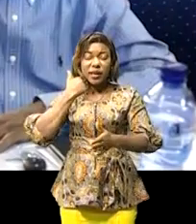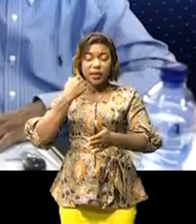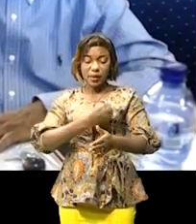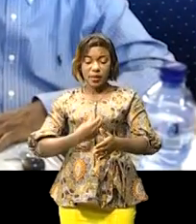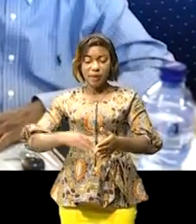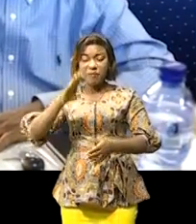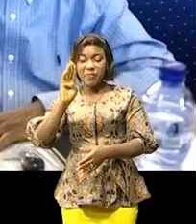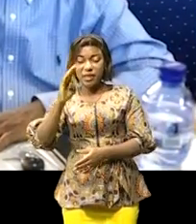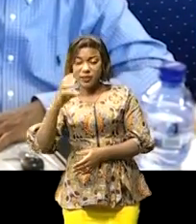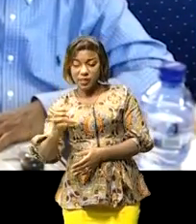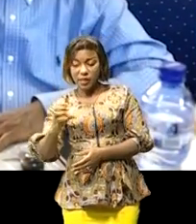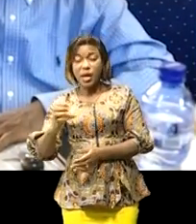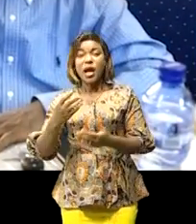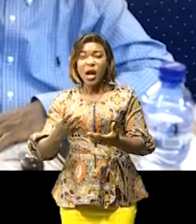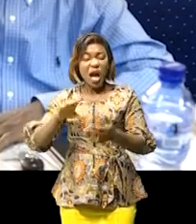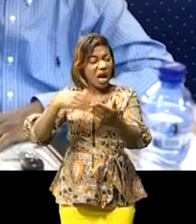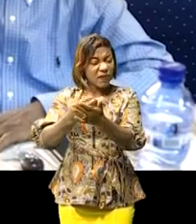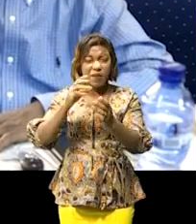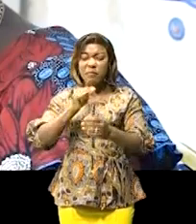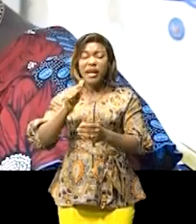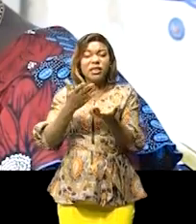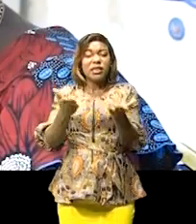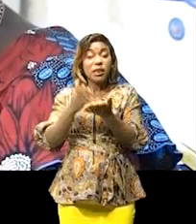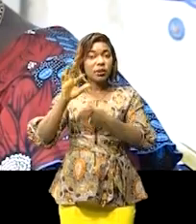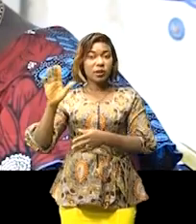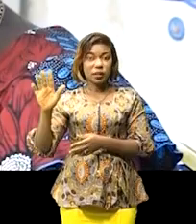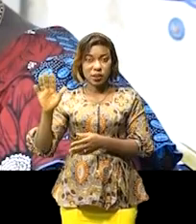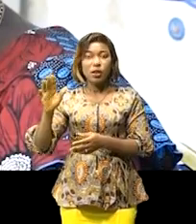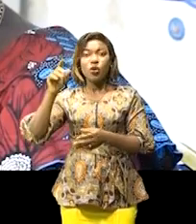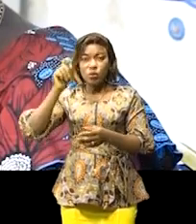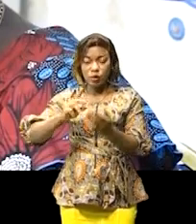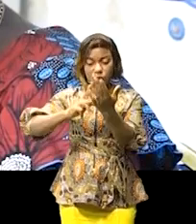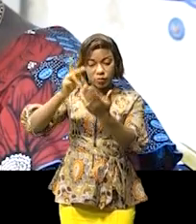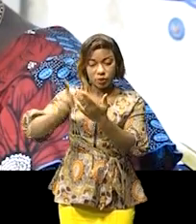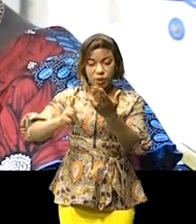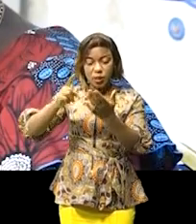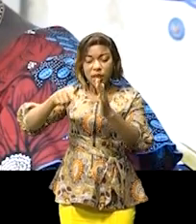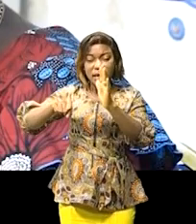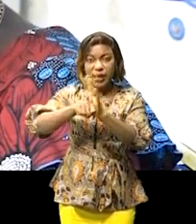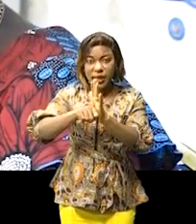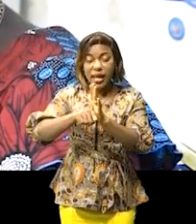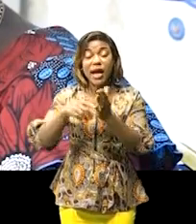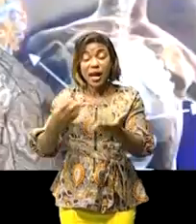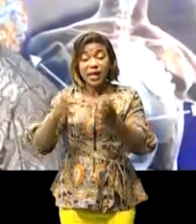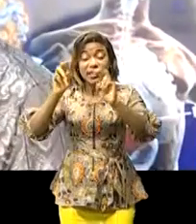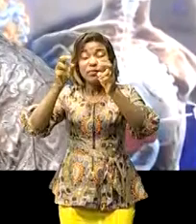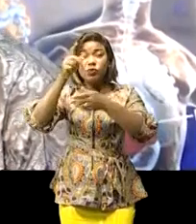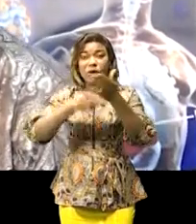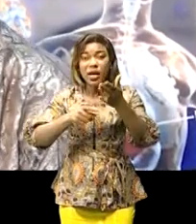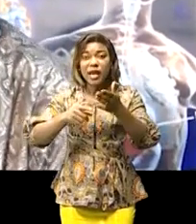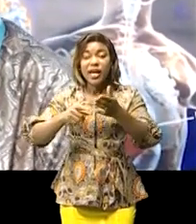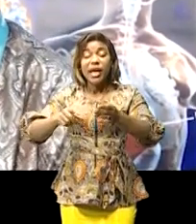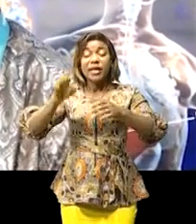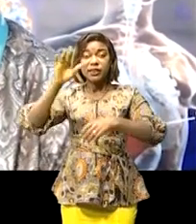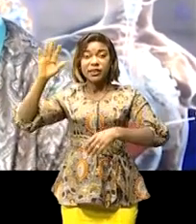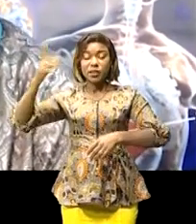attendre ». À Kinshasa, le projet Riposte contre la menace des hépatites virales en RDC, dénommé RDC Tokolonga Hépatite,